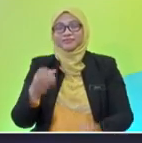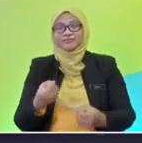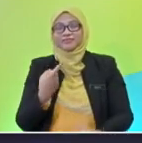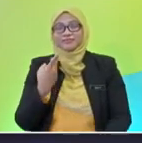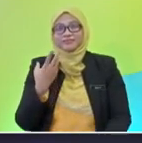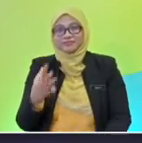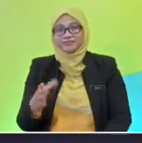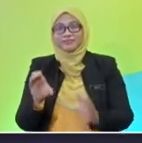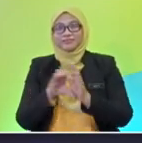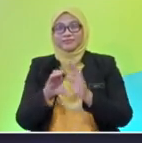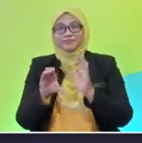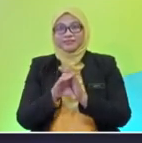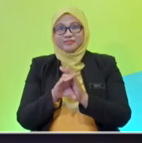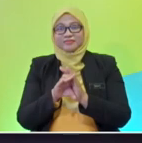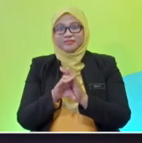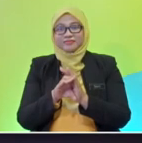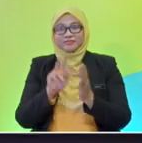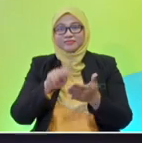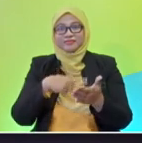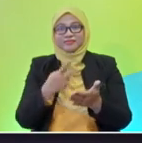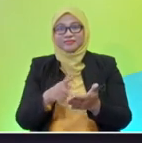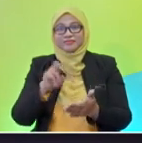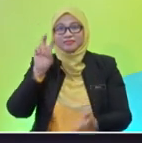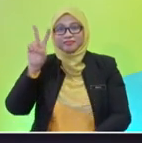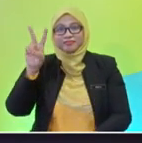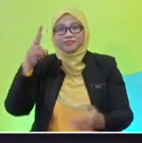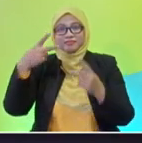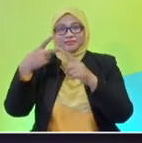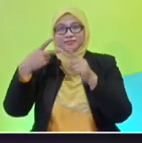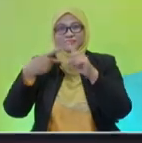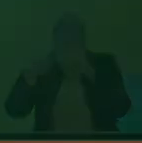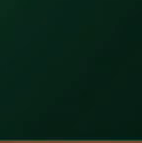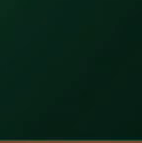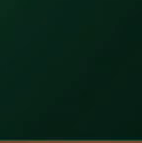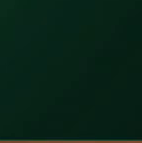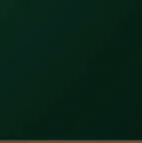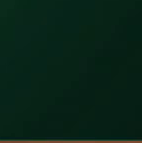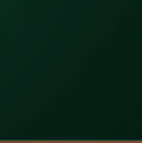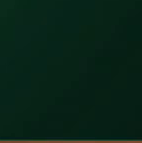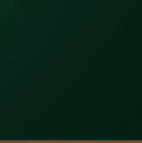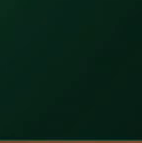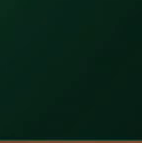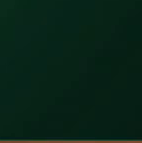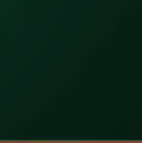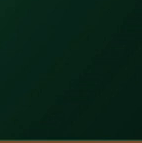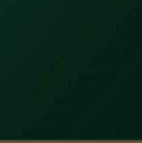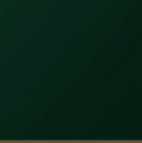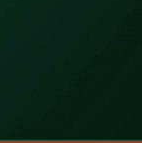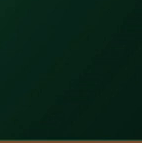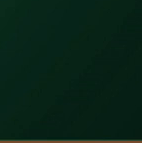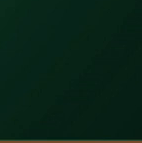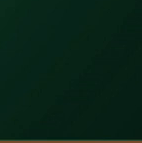beberapa contoh pantun dua kerat. Okay. Jom kita tengok sama-sama. Yang pertama, banyak udang, banyak